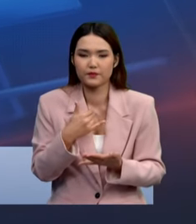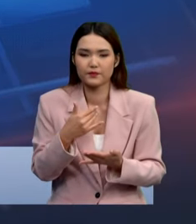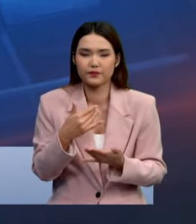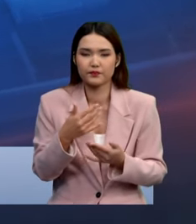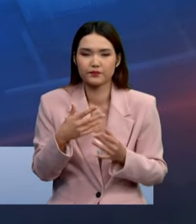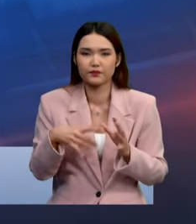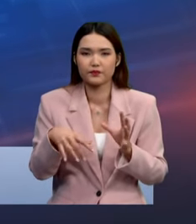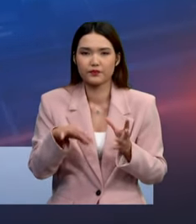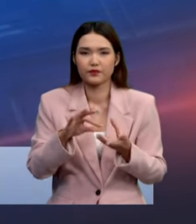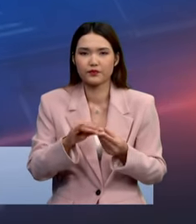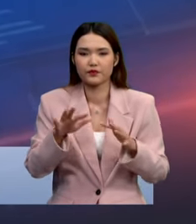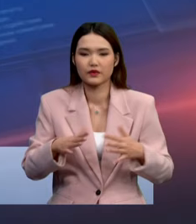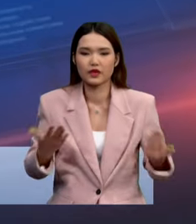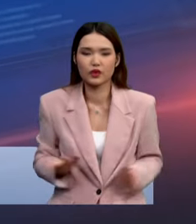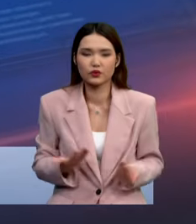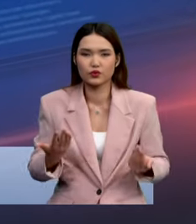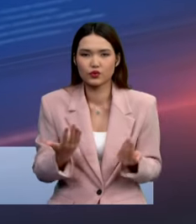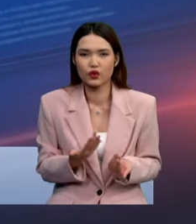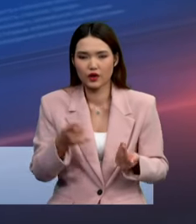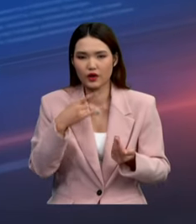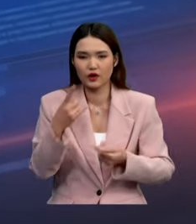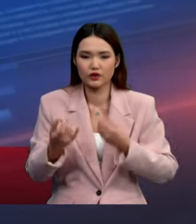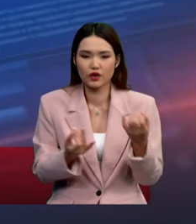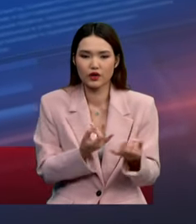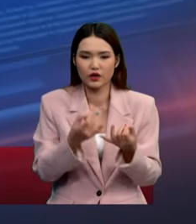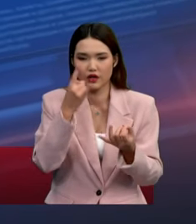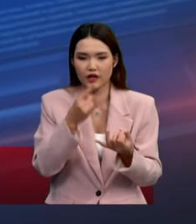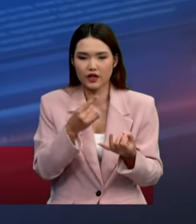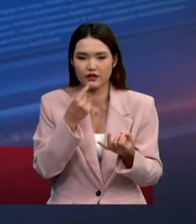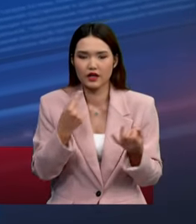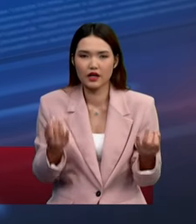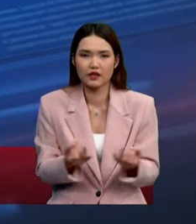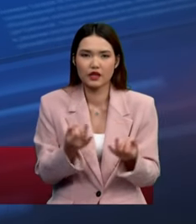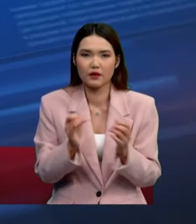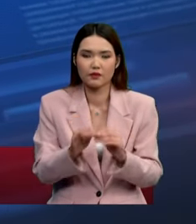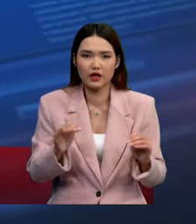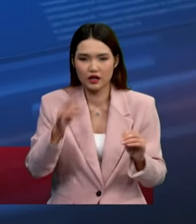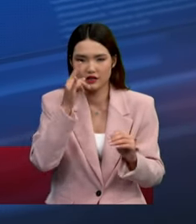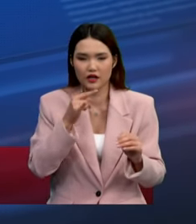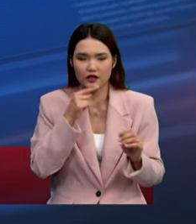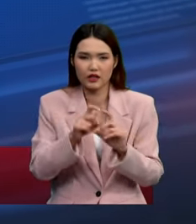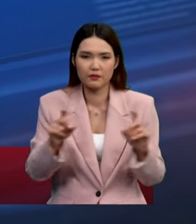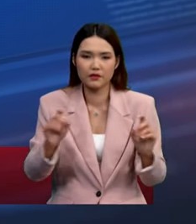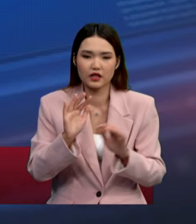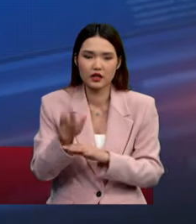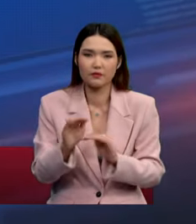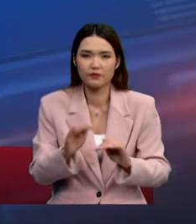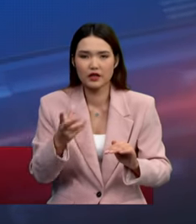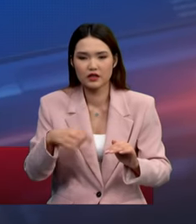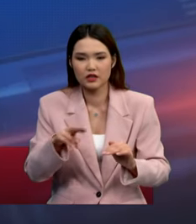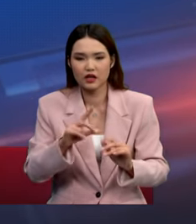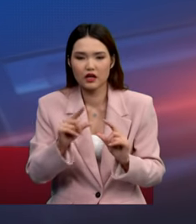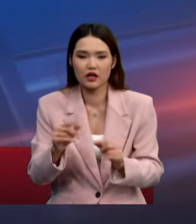мен Өзбекстанда қызым қазақша сөйлейтін едім. Қазақша балабақшаларға барады, қазақша мектепке барады. Тек ел болып, жұрт